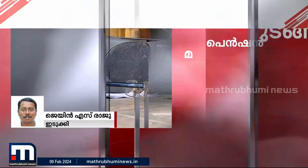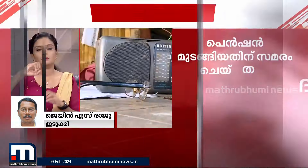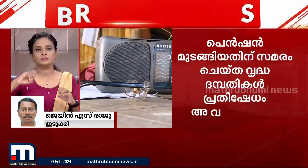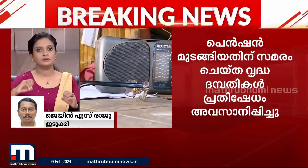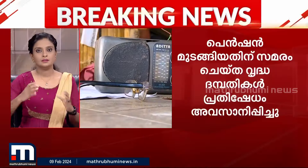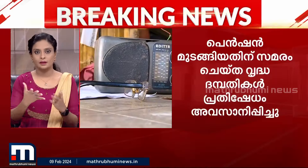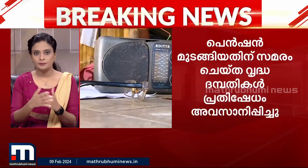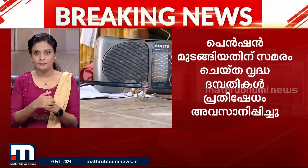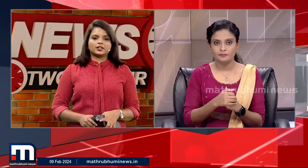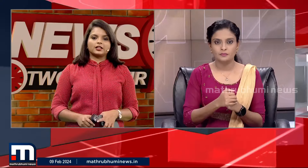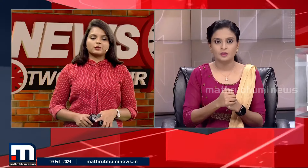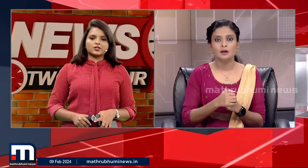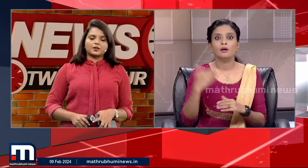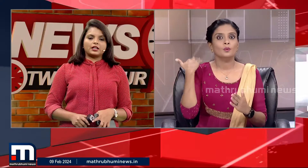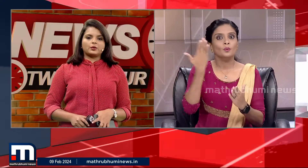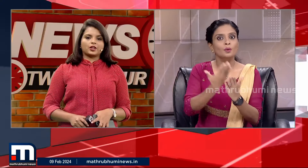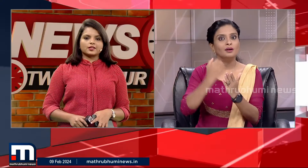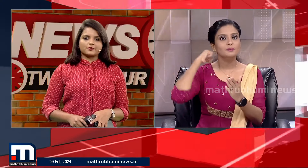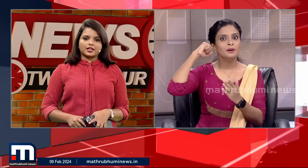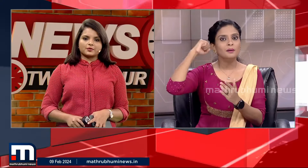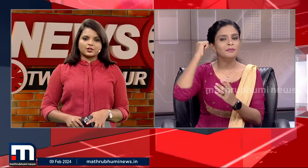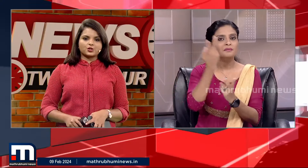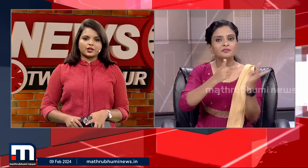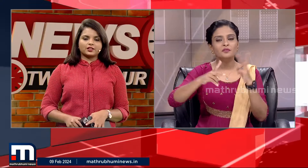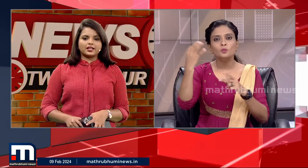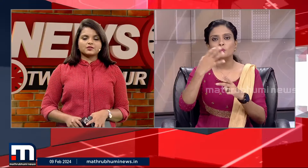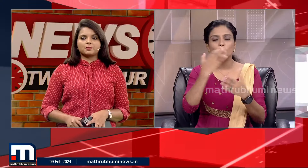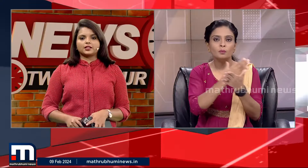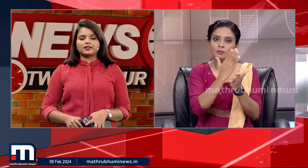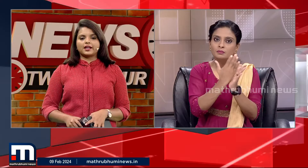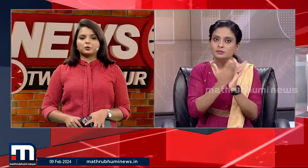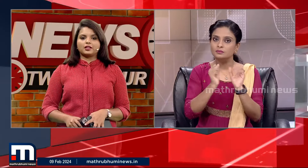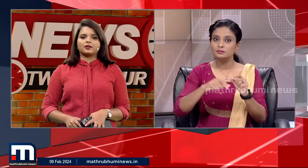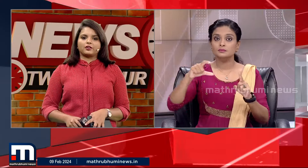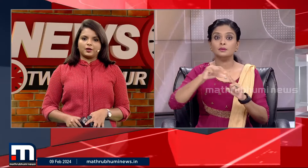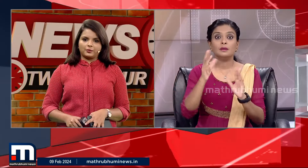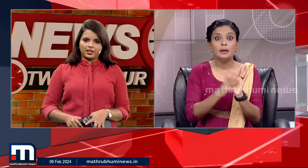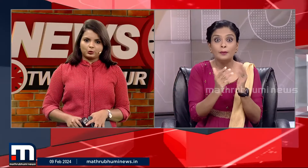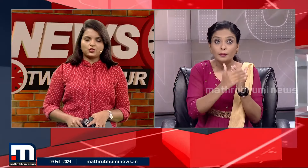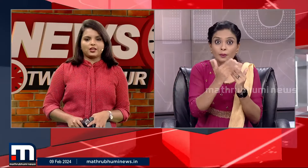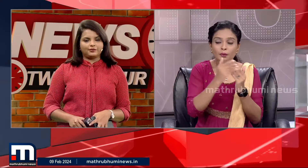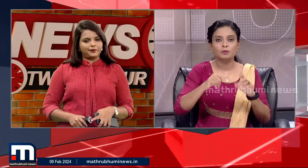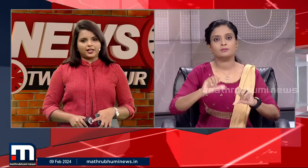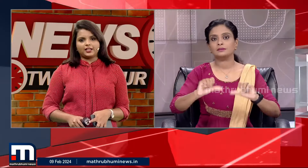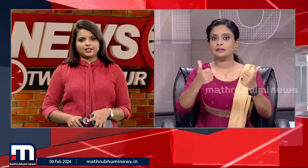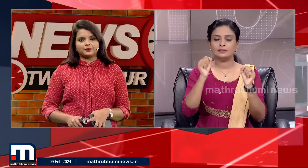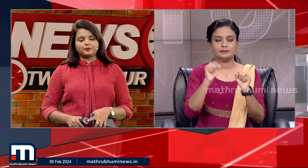ഇതുവരെ കാണാത്ത തരത്തിലുള്ള പ്രതിഷേധങ്ങൾക്കും സമരങ്ങൾക്കുമൊക്കെയാണ് സംസ്ഥാനം സാക്ഷ്യം വഹിക്കുന്നത്. എന്തായാലും CPI നേതാക്കളുടെ അനുനയ നീക്കം അവിടെ ഫലം കണ്ടിരിക്കുന്നു. ജെയ്ൻ വിവരങ്ങൾ നൽകിയത്.